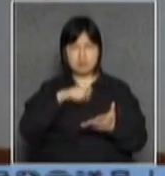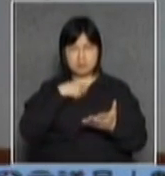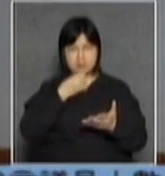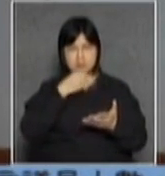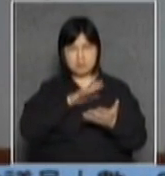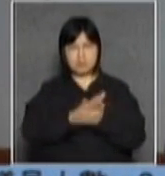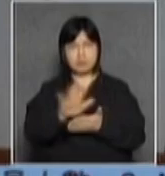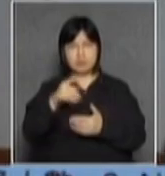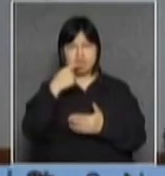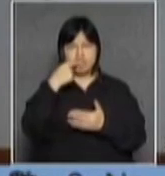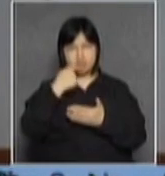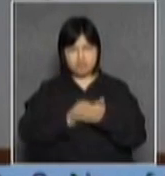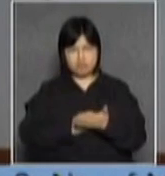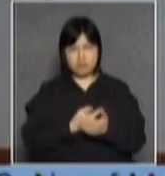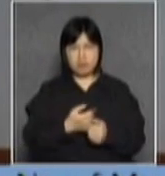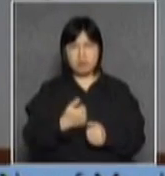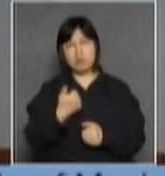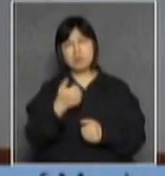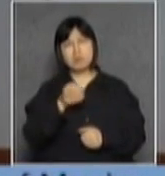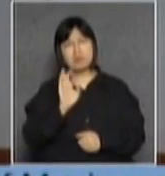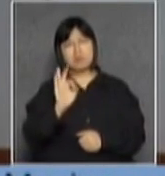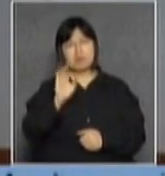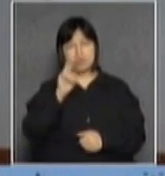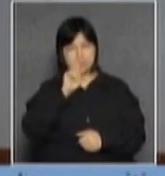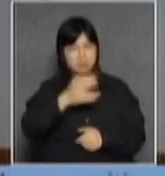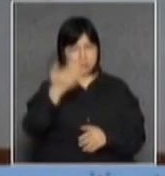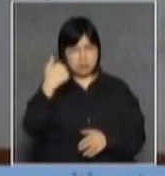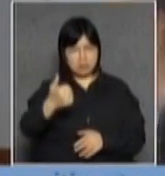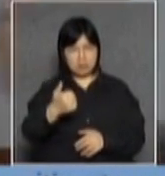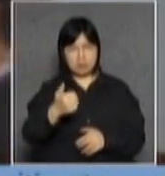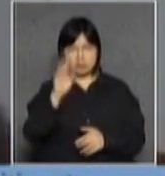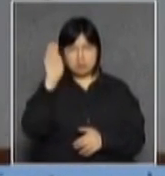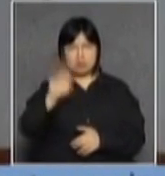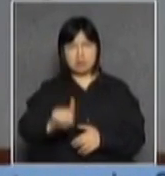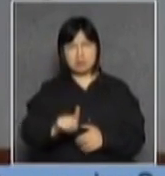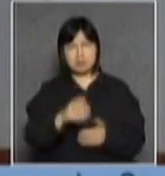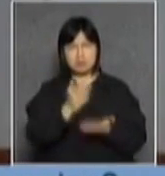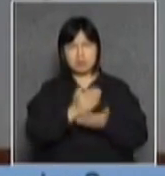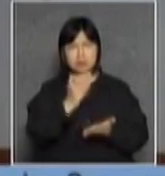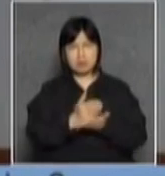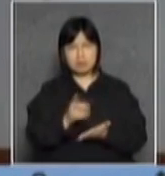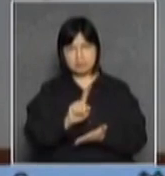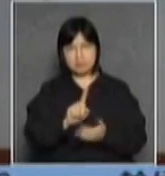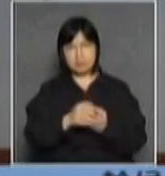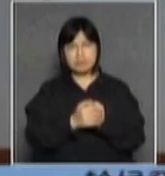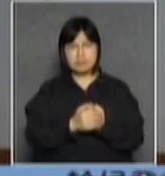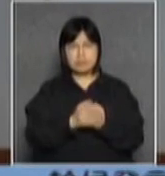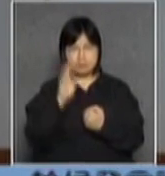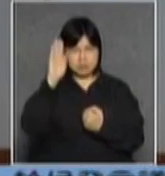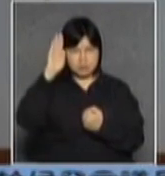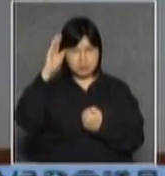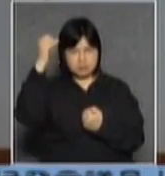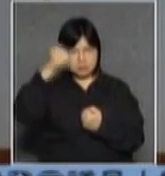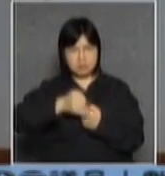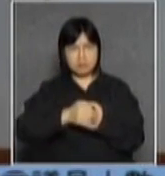赤字。OK, fine, 佢睇到以前嘅嘢，但以後嘅嘢點解會唔同呢？因為以後嘅嘢